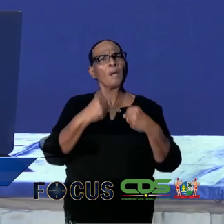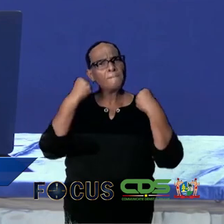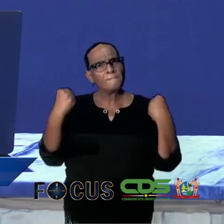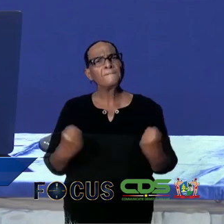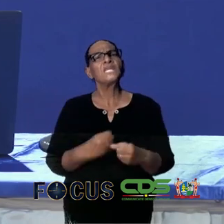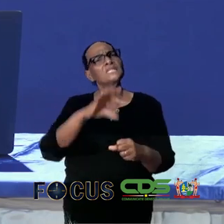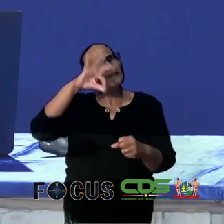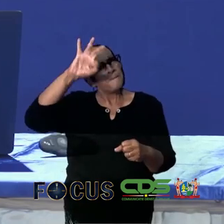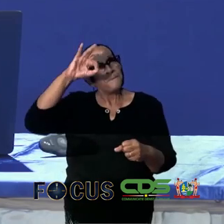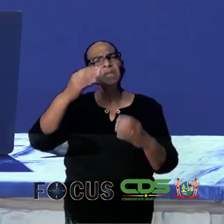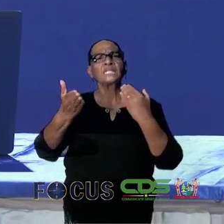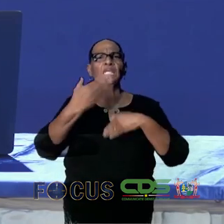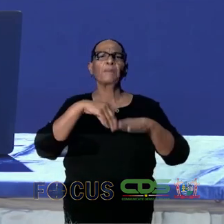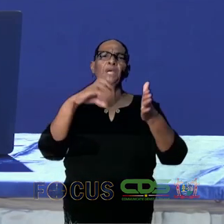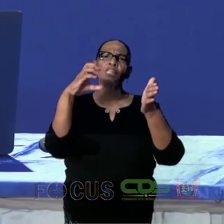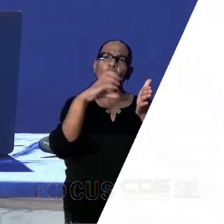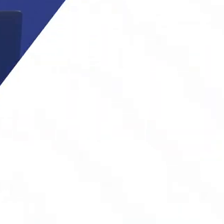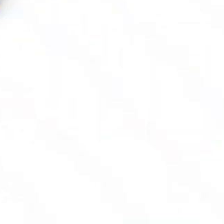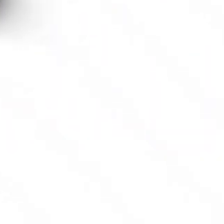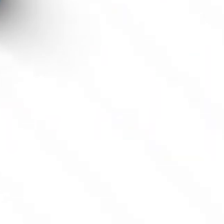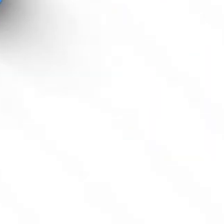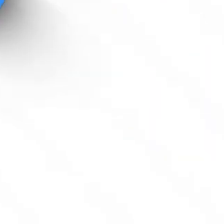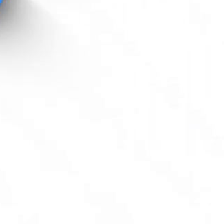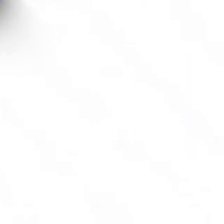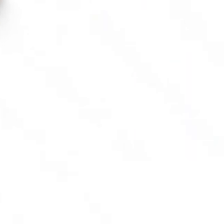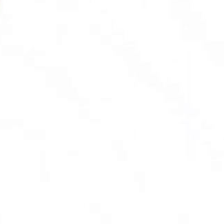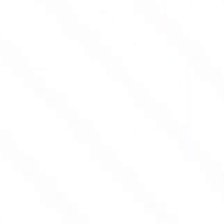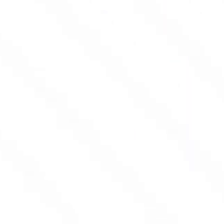een beter model te hebben. Dat doen we nu.